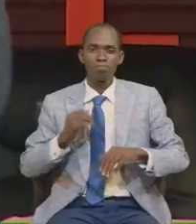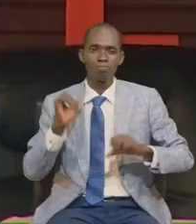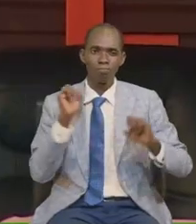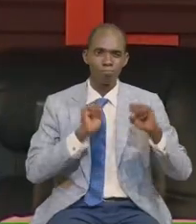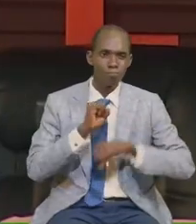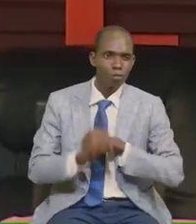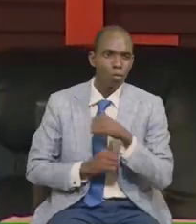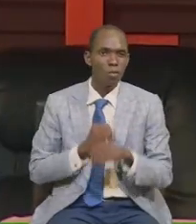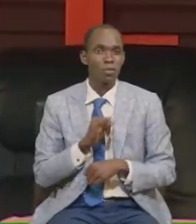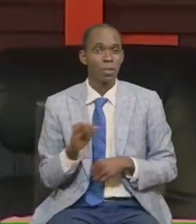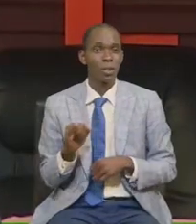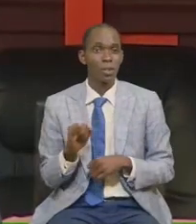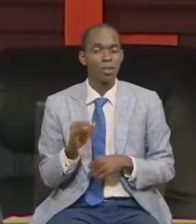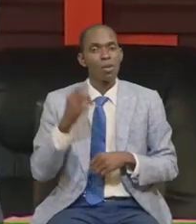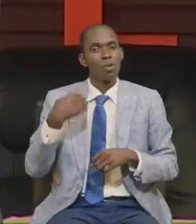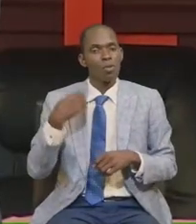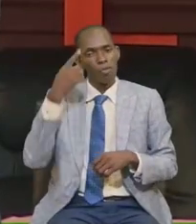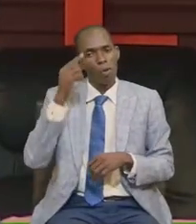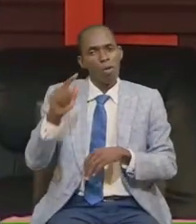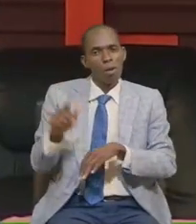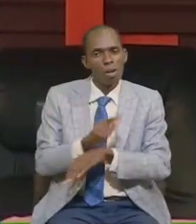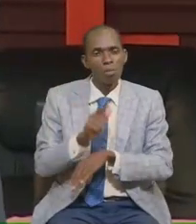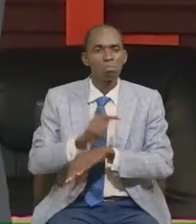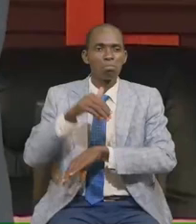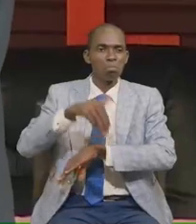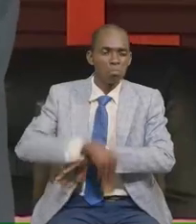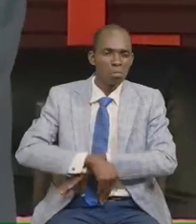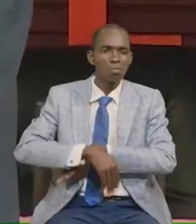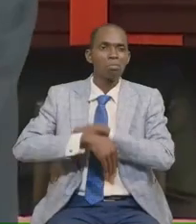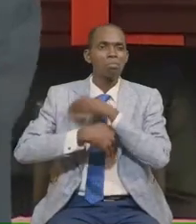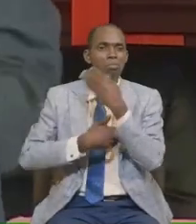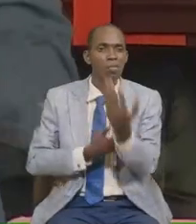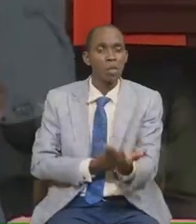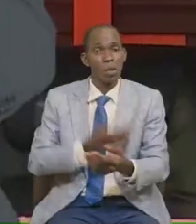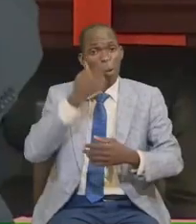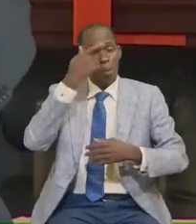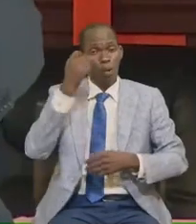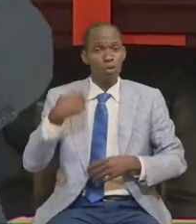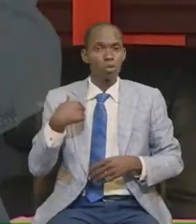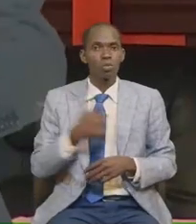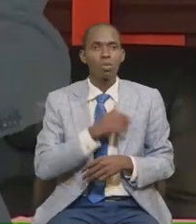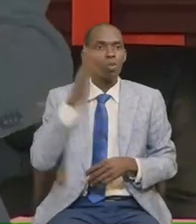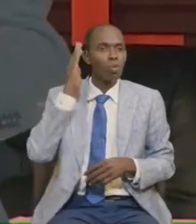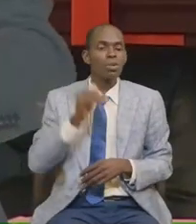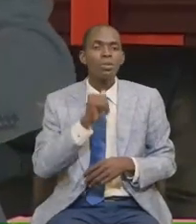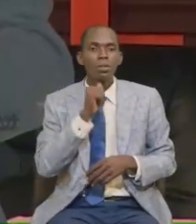nuit et jour à l'œuvre, pour n'être à charge à aucun de vous.